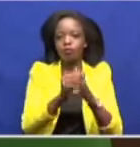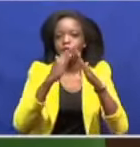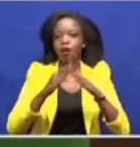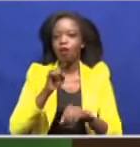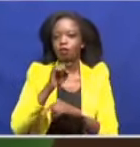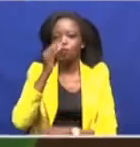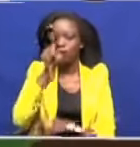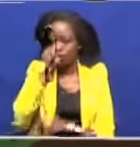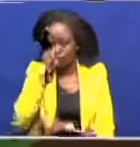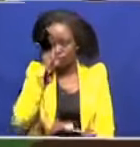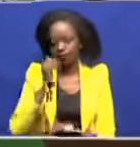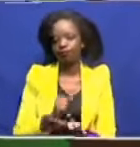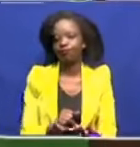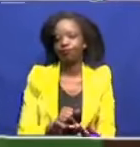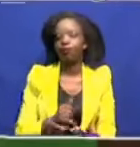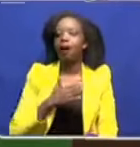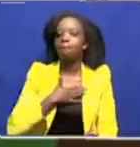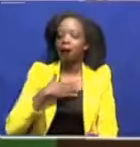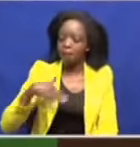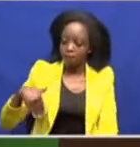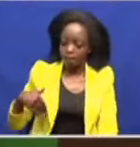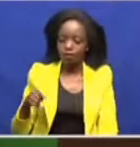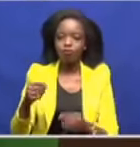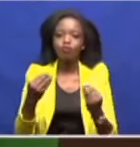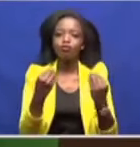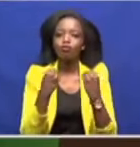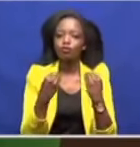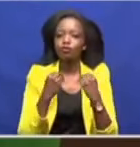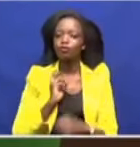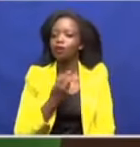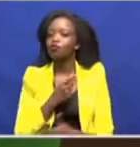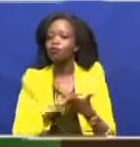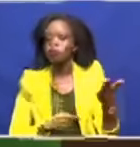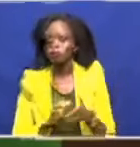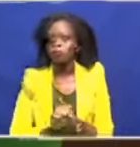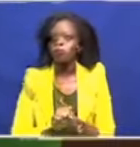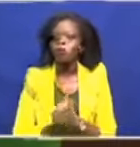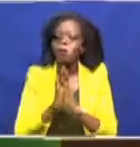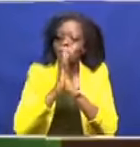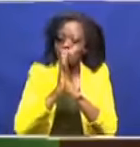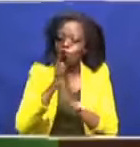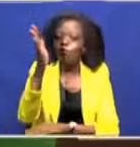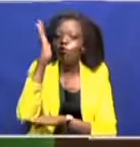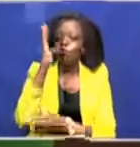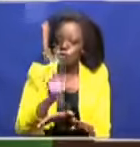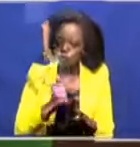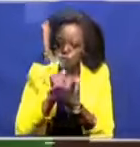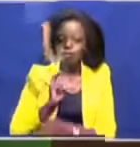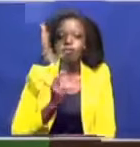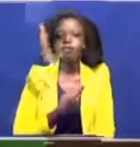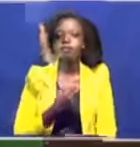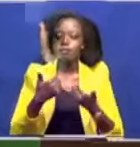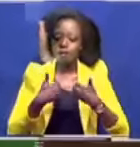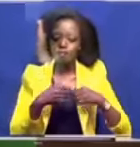Ndugu zangu, hii inatufundisha tumuombe Mungu asaidie, atusaidie mno tuwe